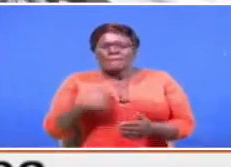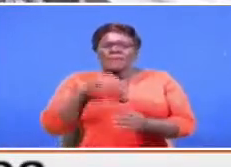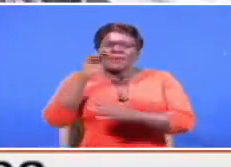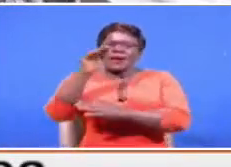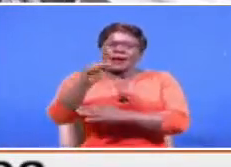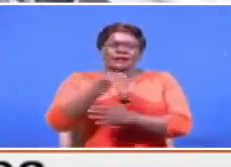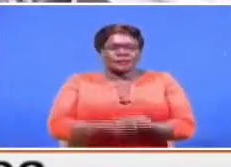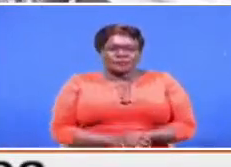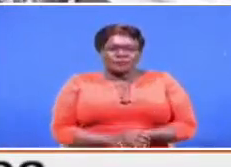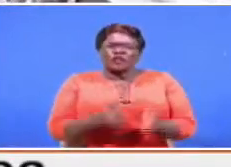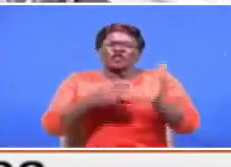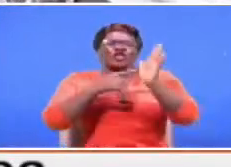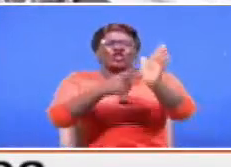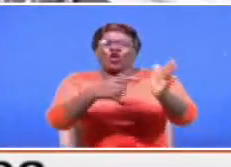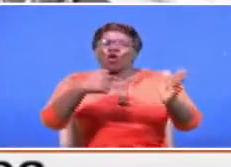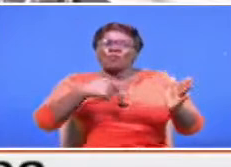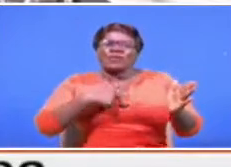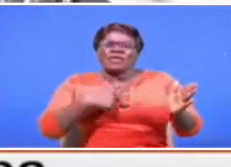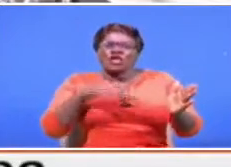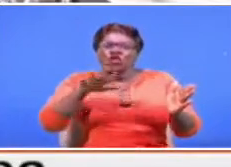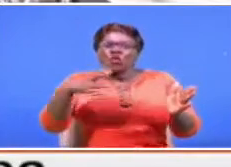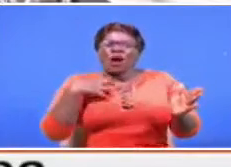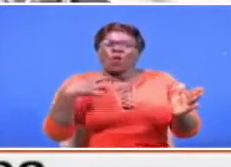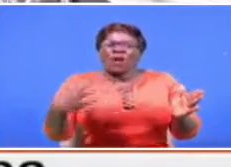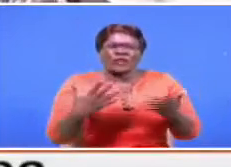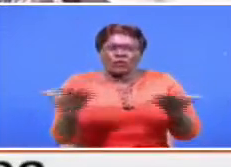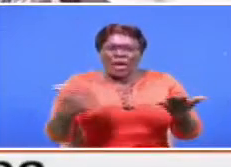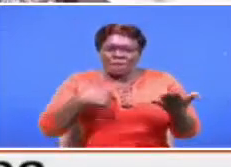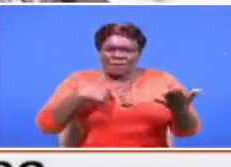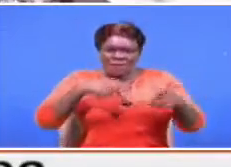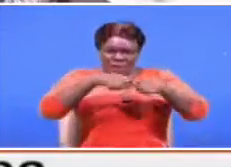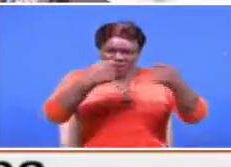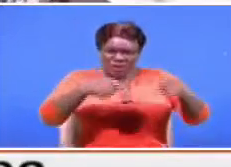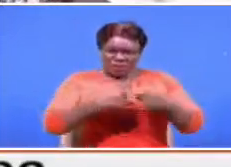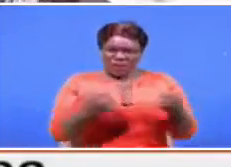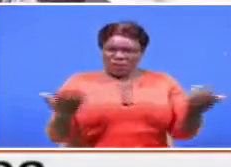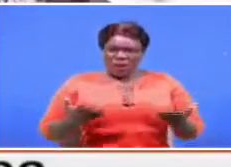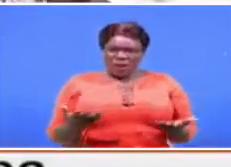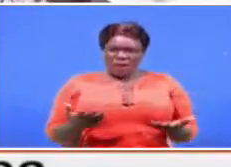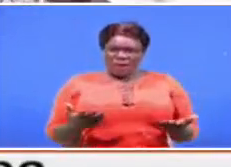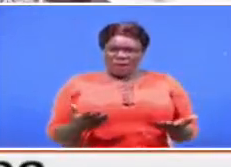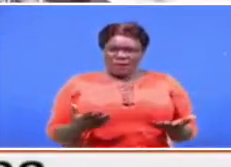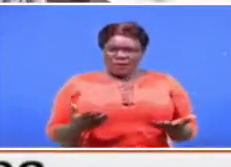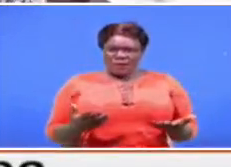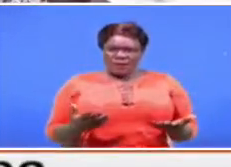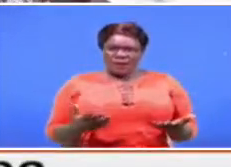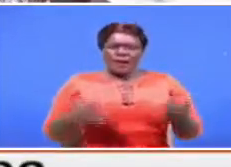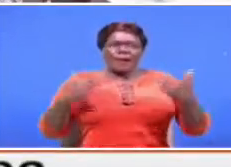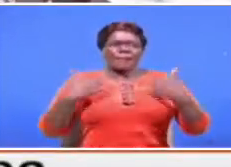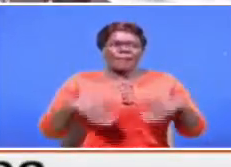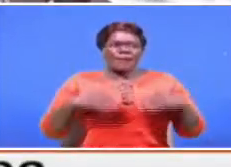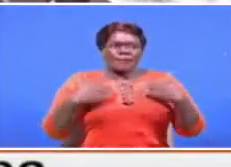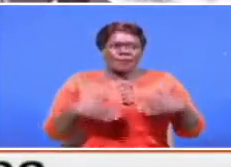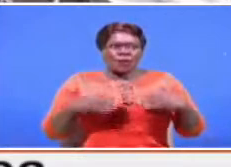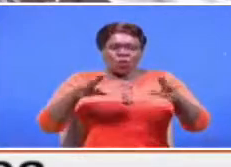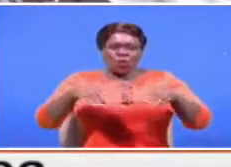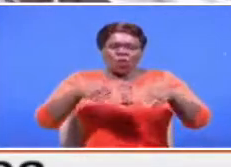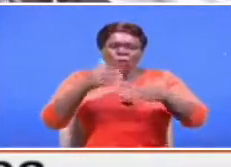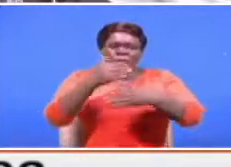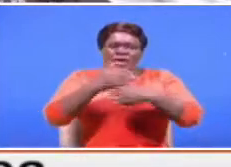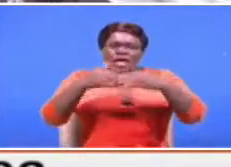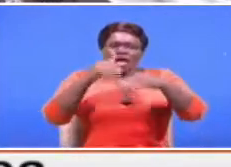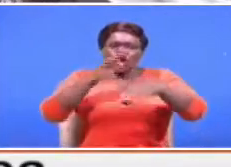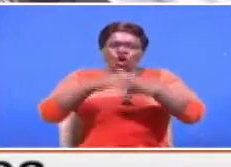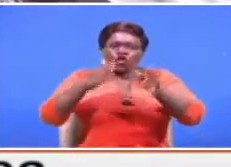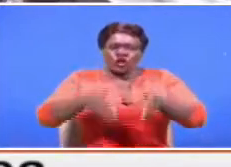Nikiuliza mtu nioneshe pali yako, shamba yako, mimi nilikuja nikabomoa kitu yako. Watu walitoa shamba ya barabara.